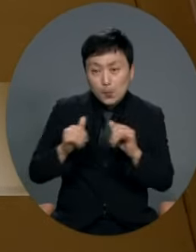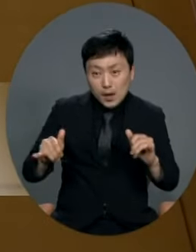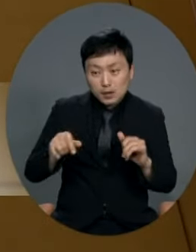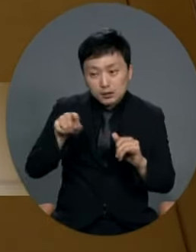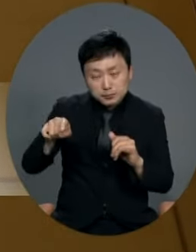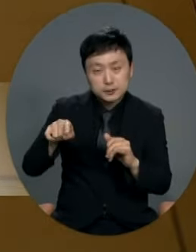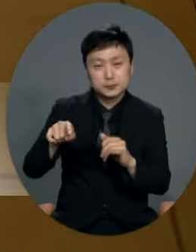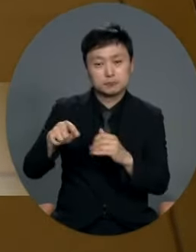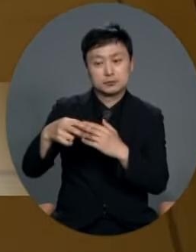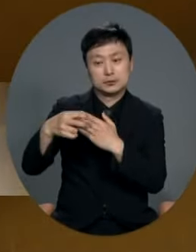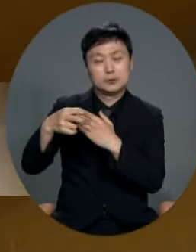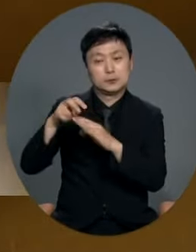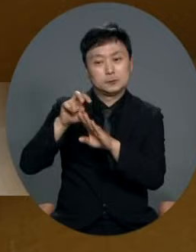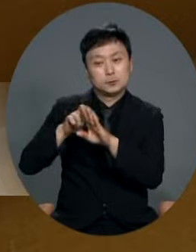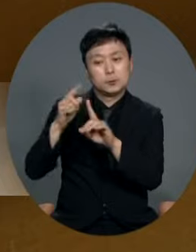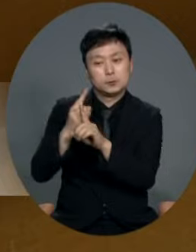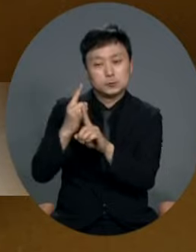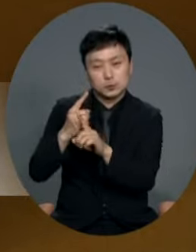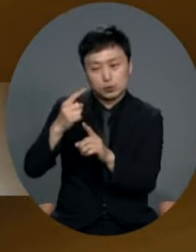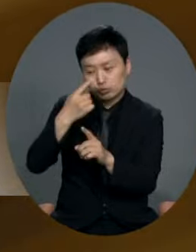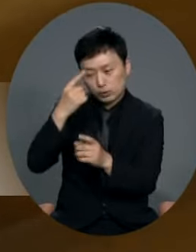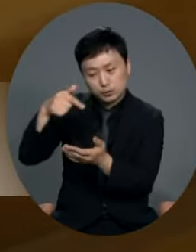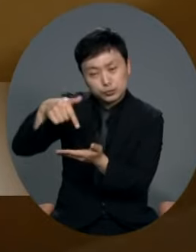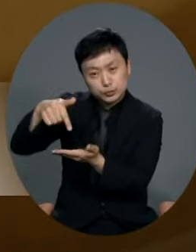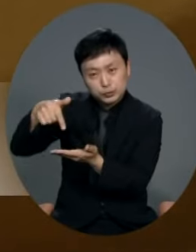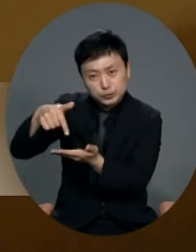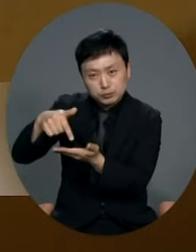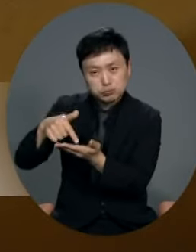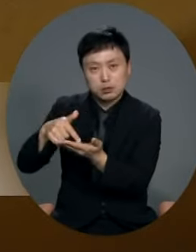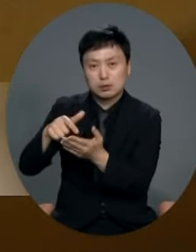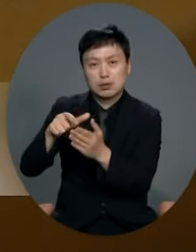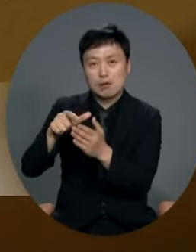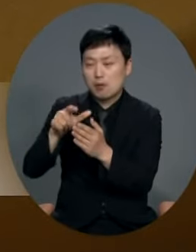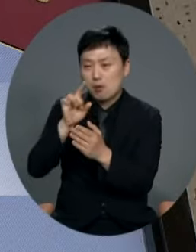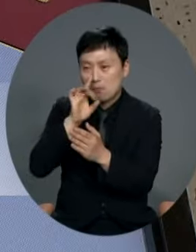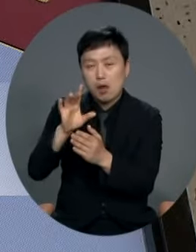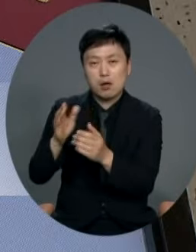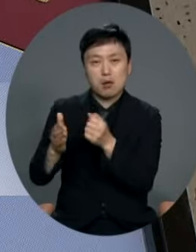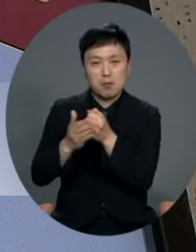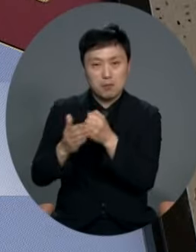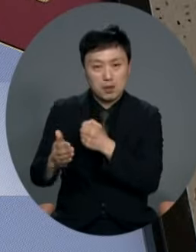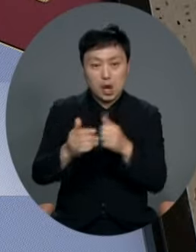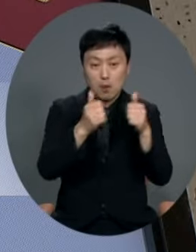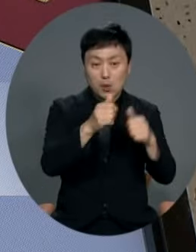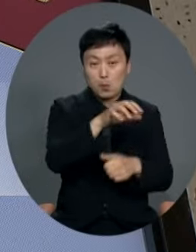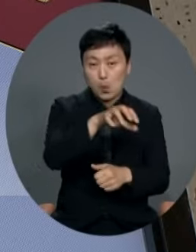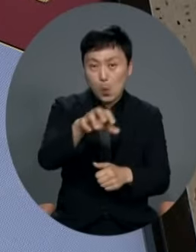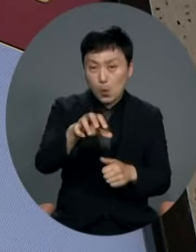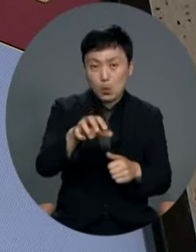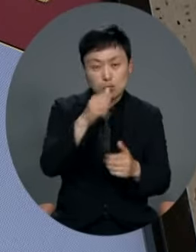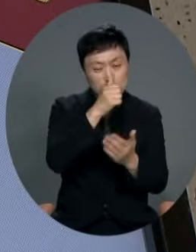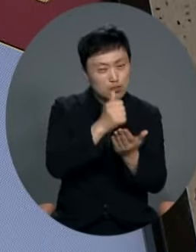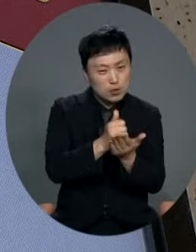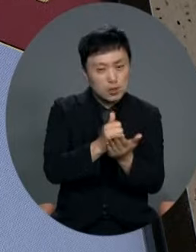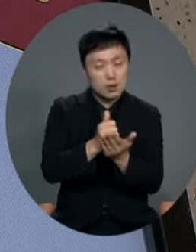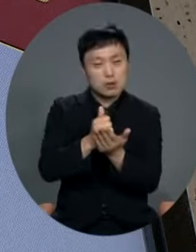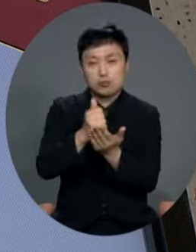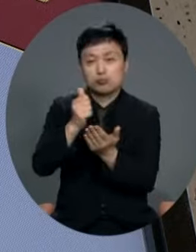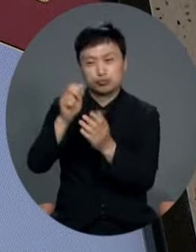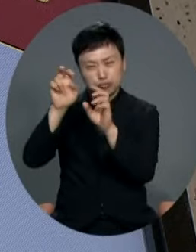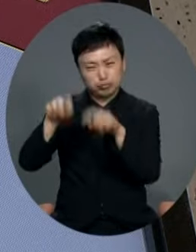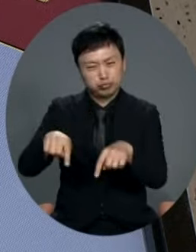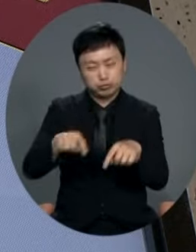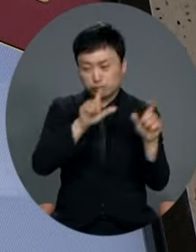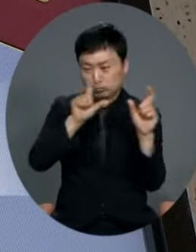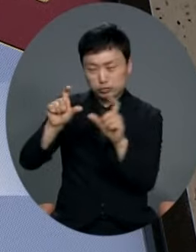있는데 어디까지 의료 행위인지 명확하지 않아 그동안 법원 판결도 유무죄가 엇갈렸습니다. 일반인